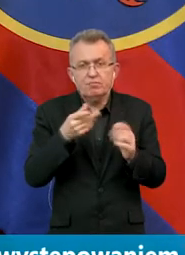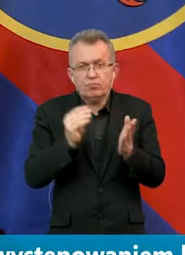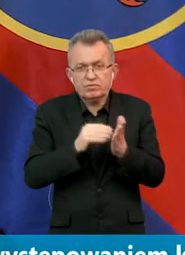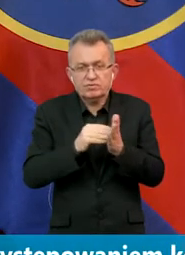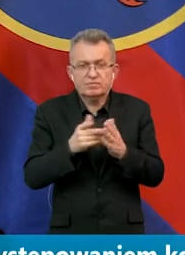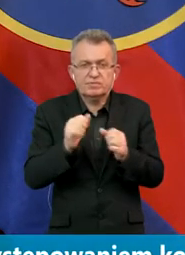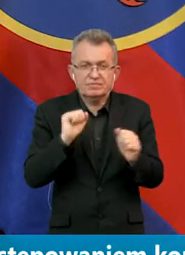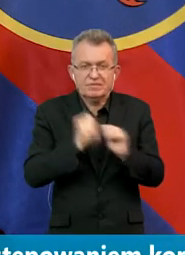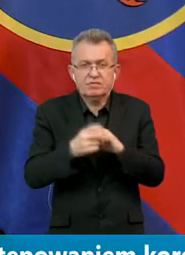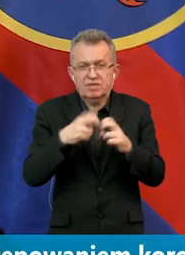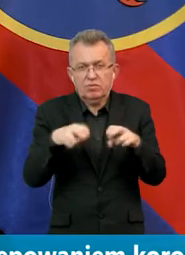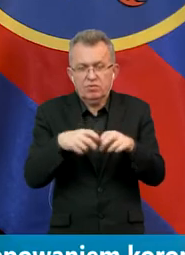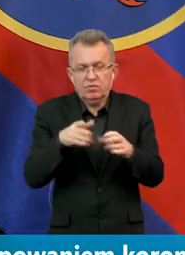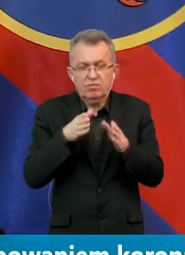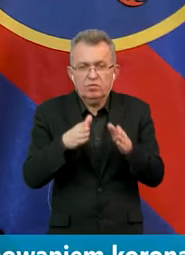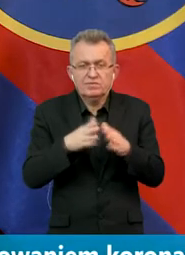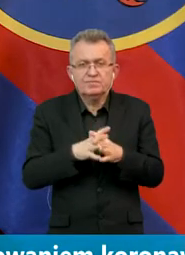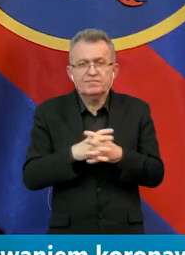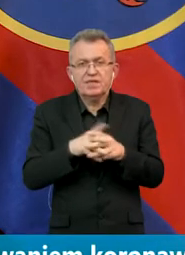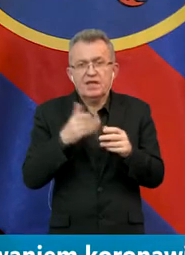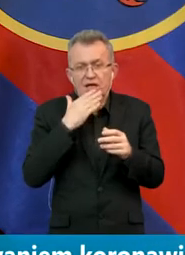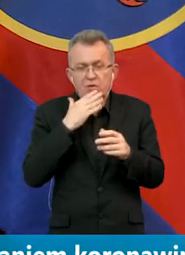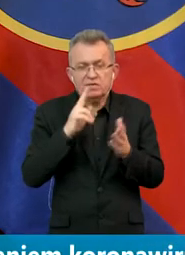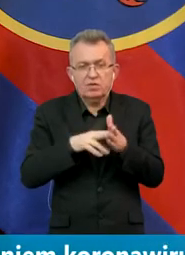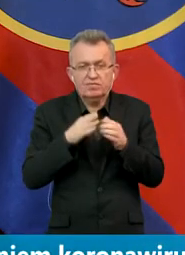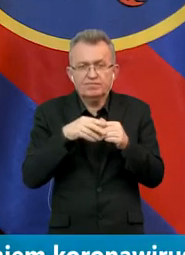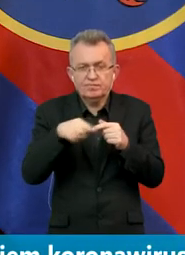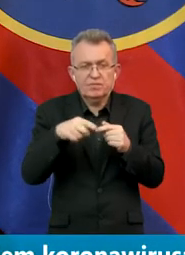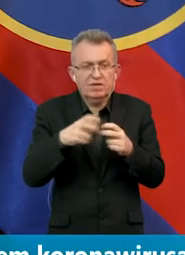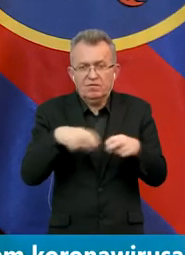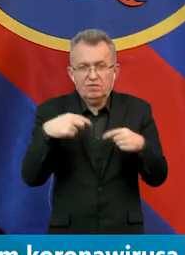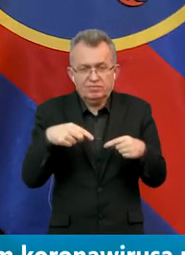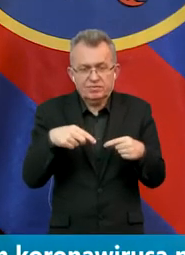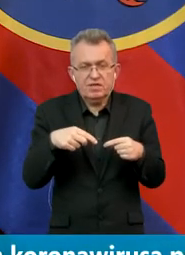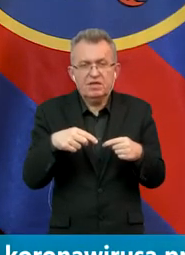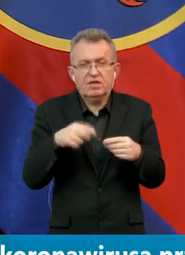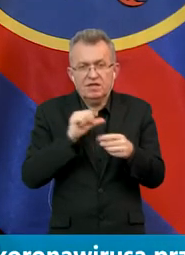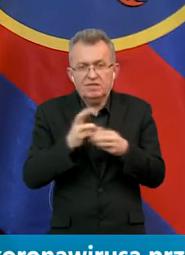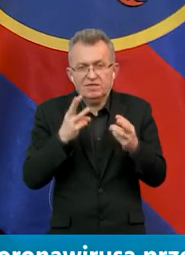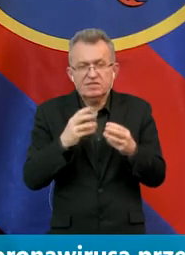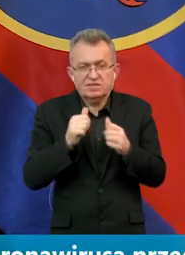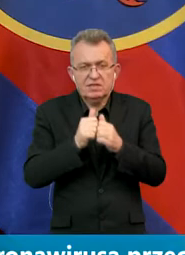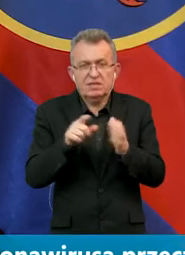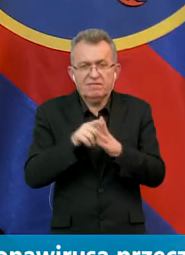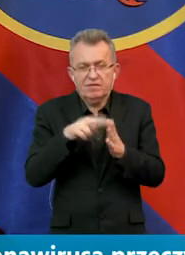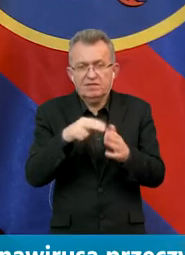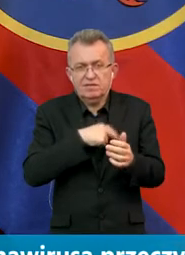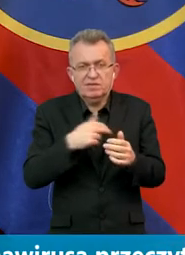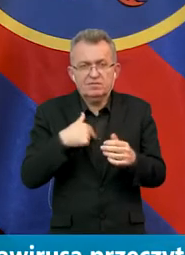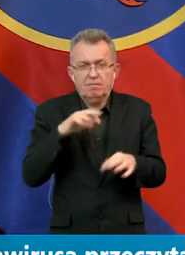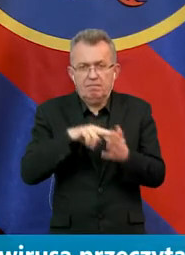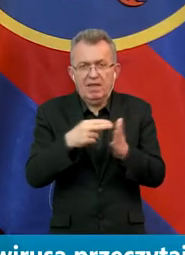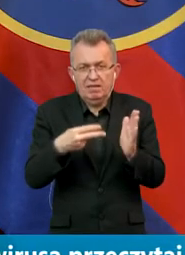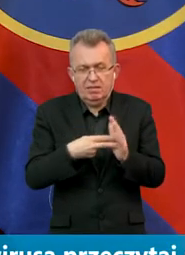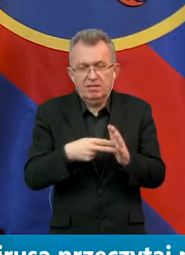powinniśmy realizować i na pewno ta Jagiellońska na odcinku, który nie został wyremontowany, to jest ważne zadanie w naszym planie,